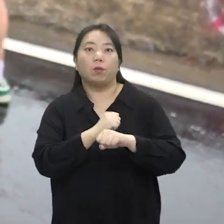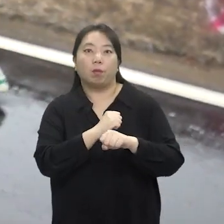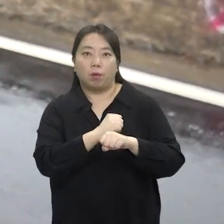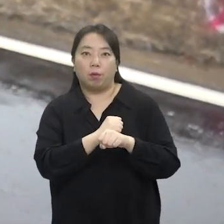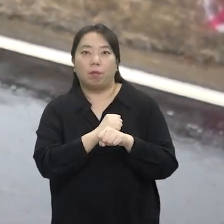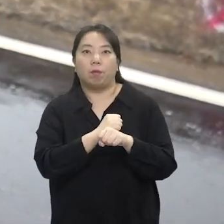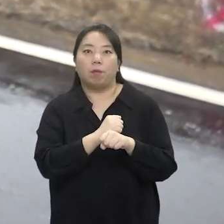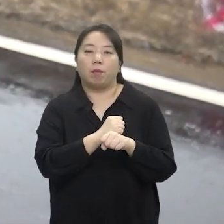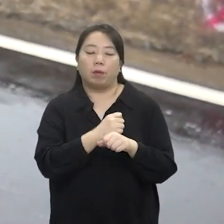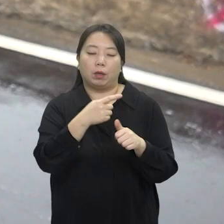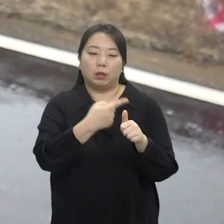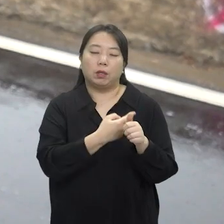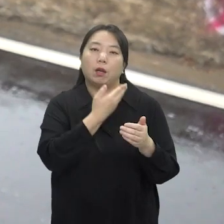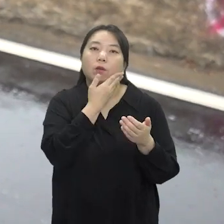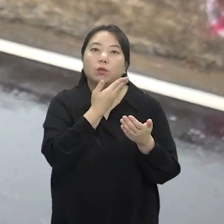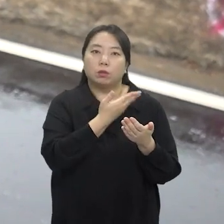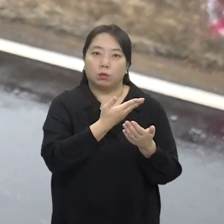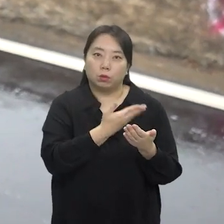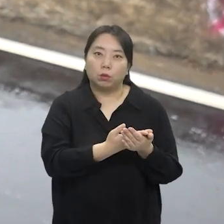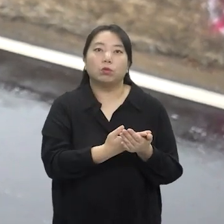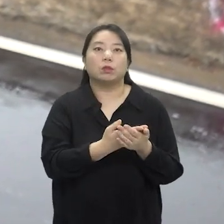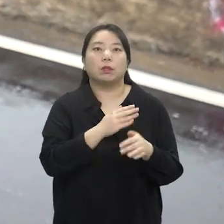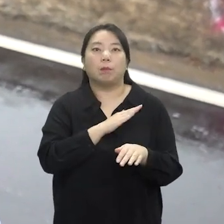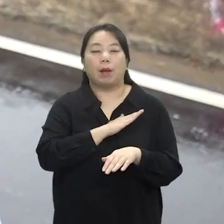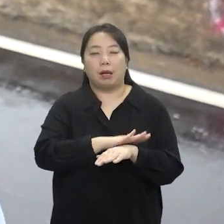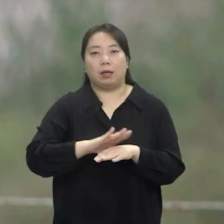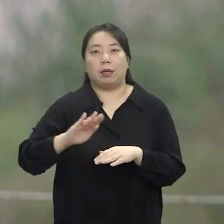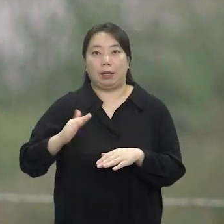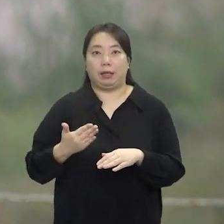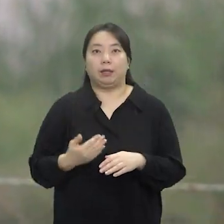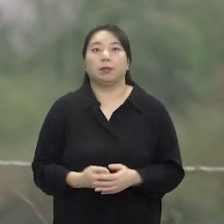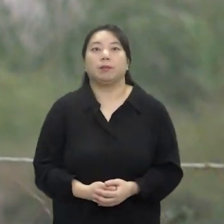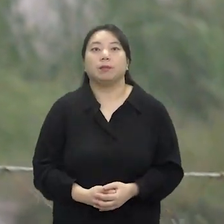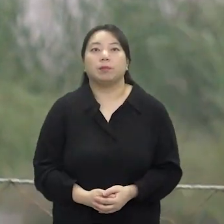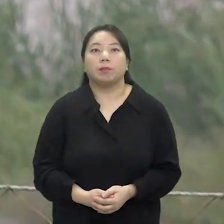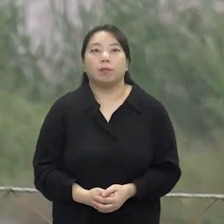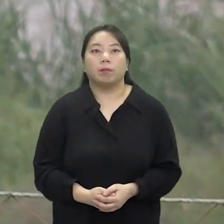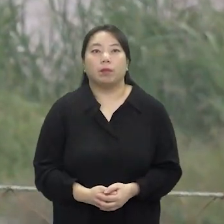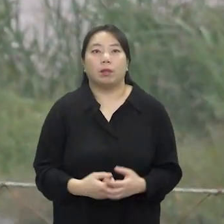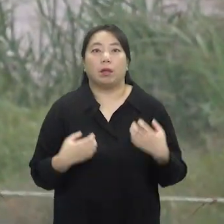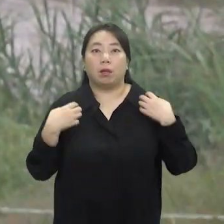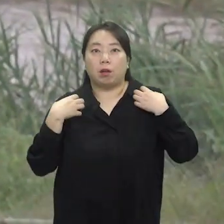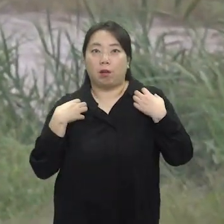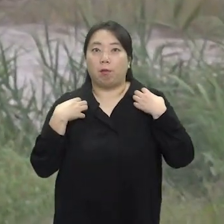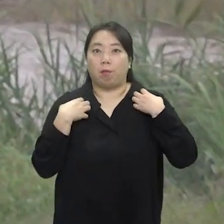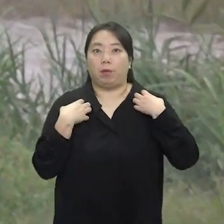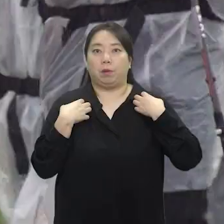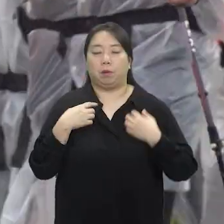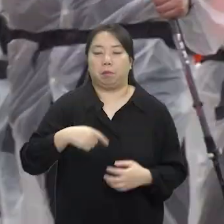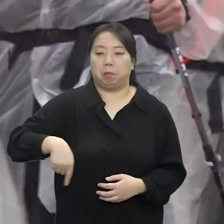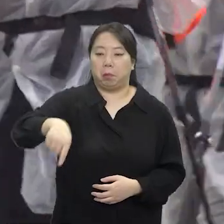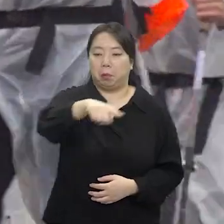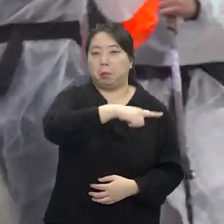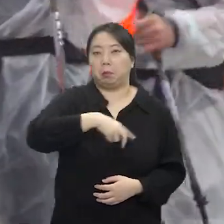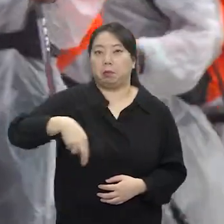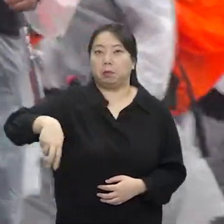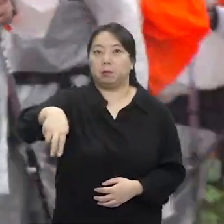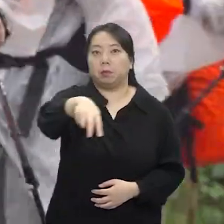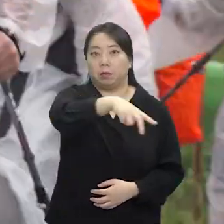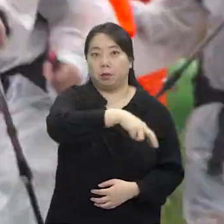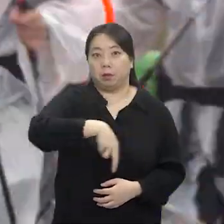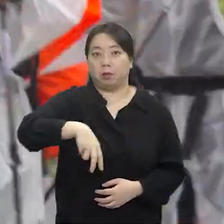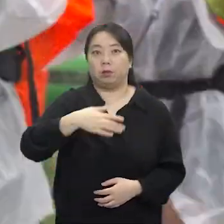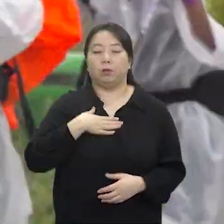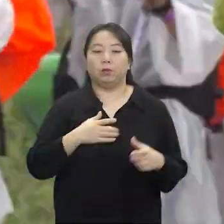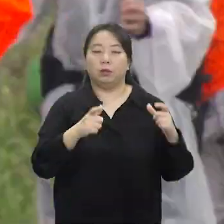자연의 소중함을 기르기 위해서 추진하게 되었습니다. 가방을 둘러매고 원산도 일대를 트레킹하며 우리